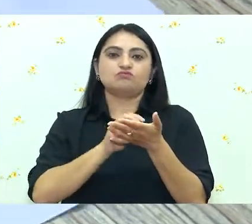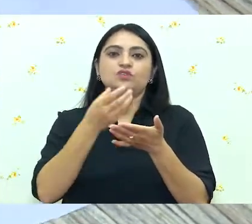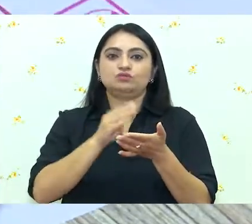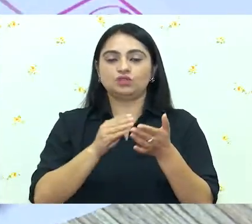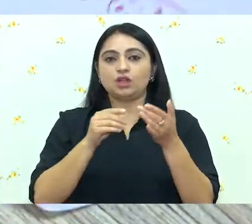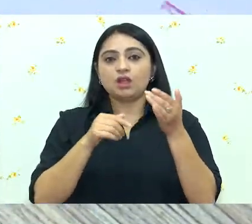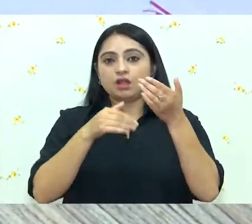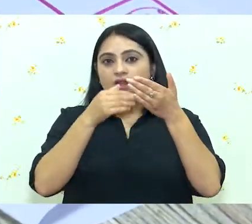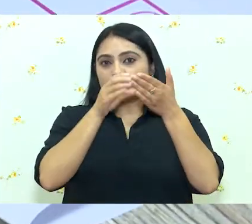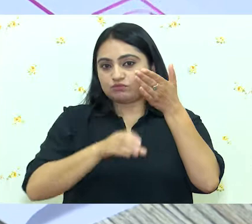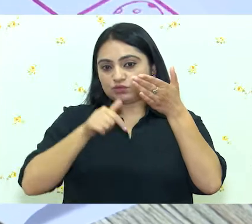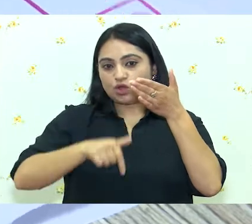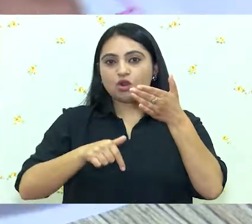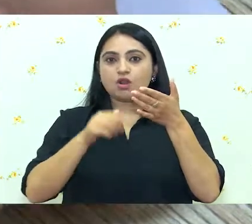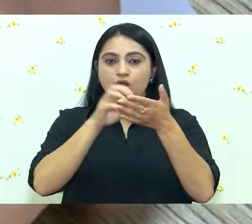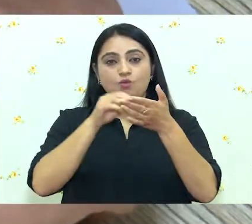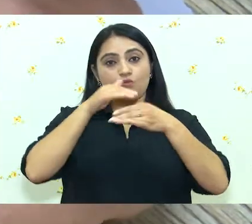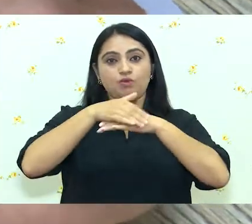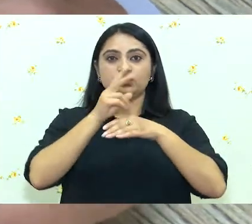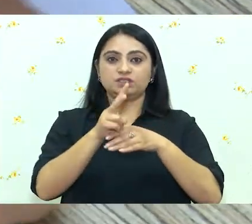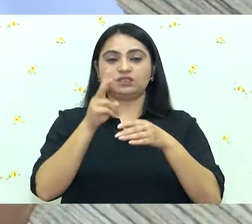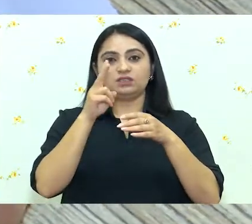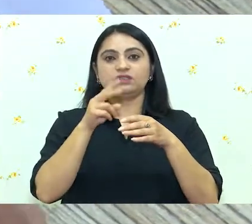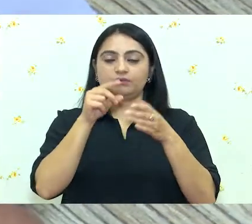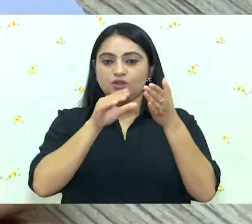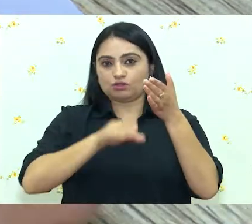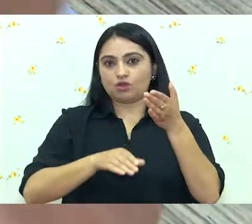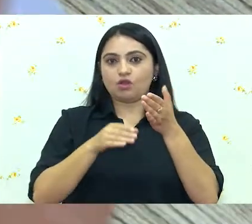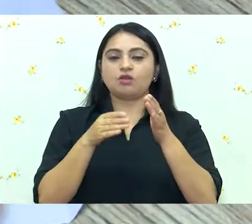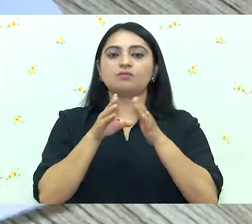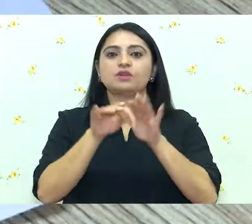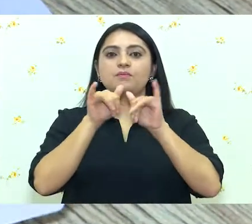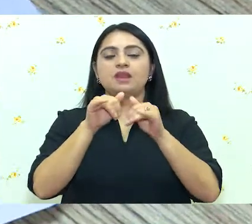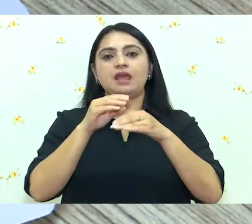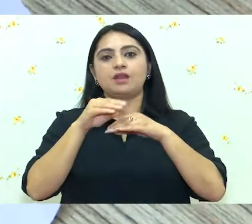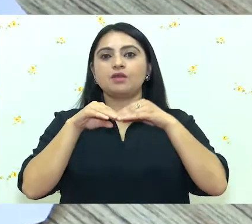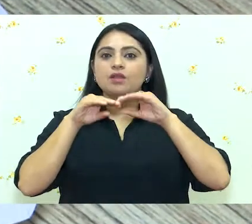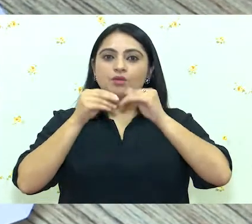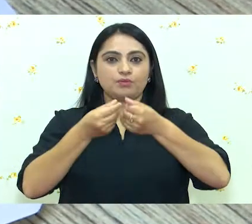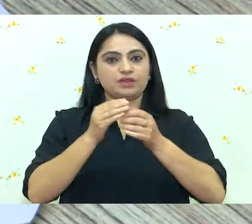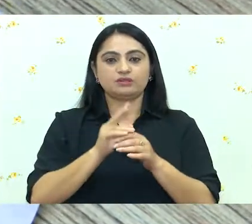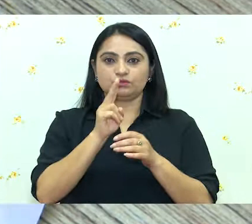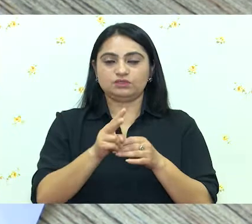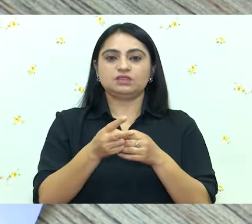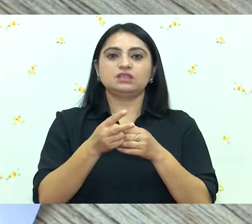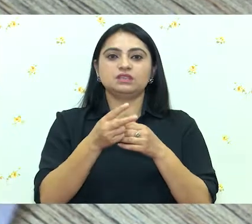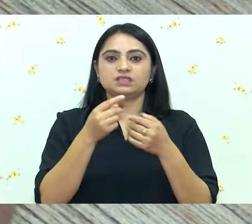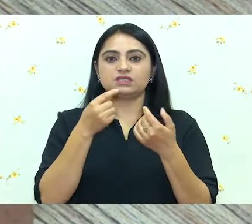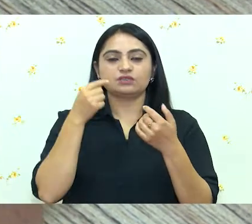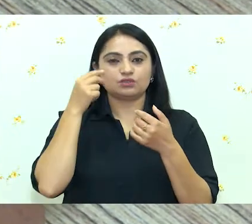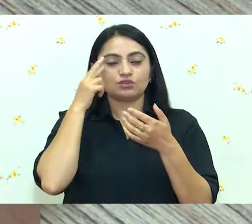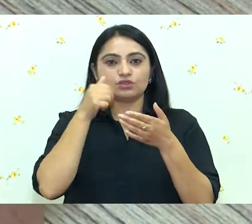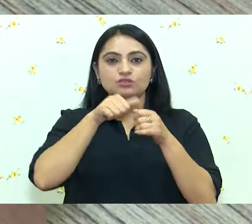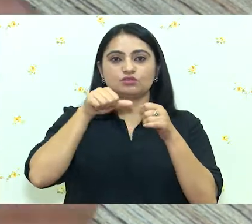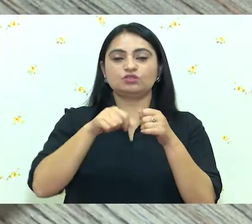धेरै भएको हुनाले मैले तलबाट यसरी पट्याएँ र अब चाहिँ अब यसरी पट्याउँदाखेरिमा यसको मसी चाहिँ यो सेतोमा पर्छ र